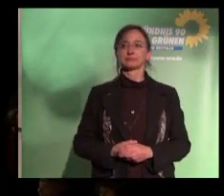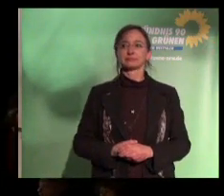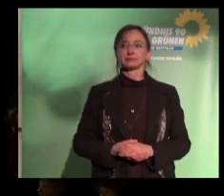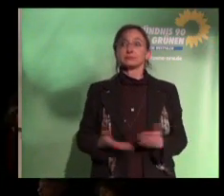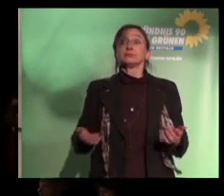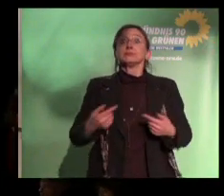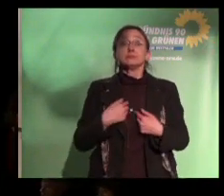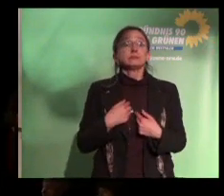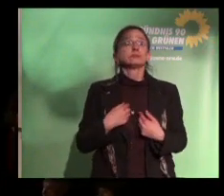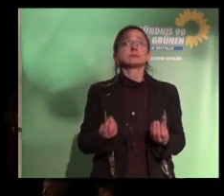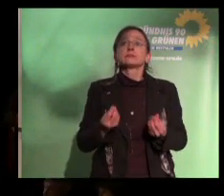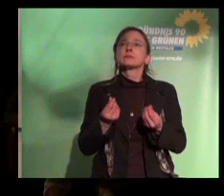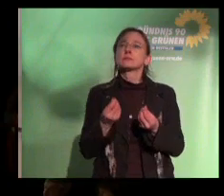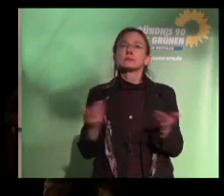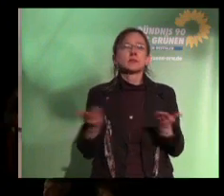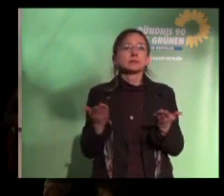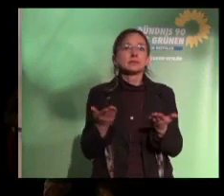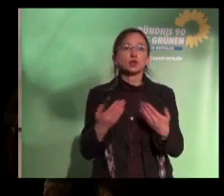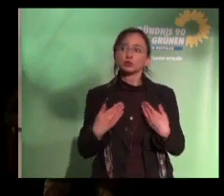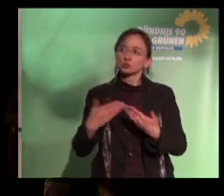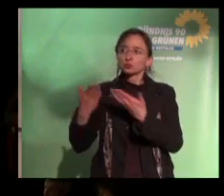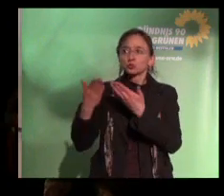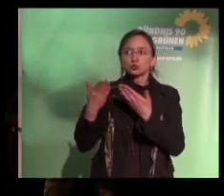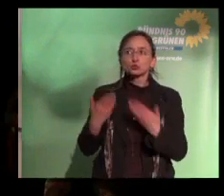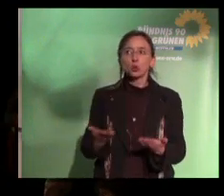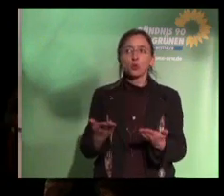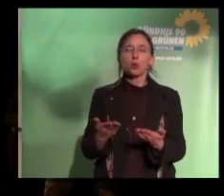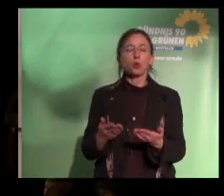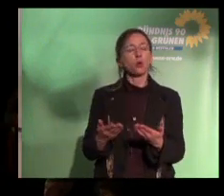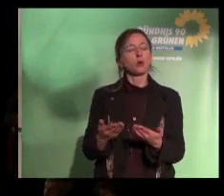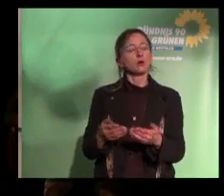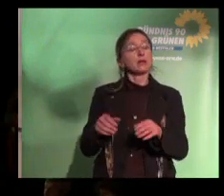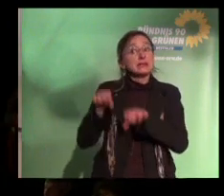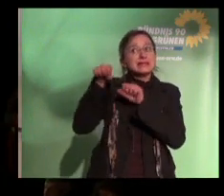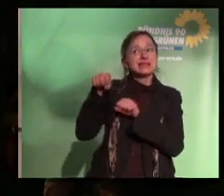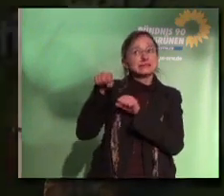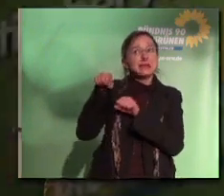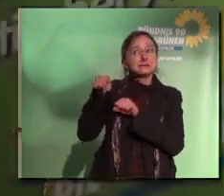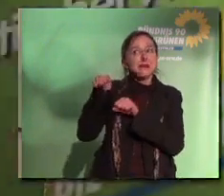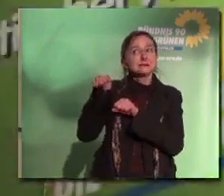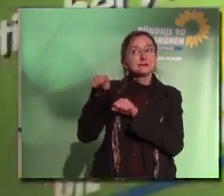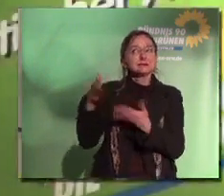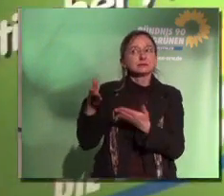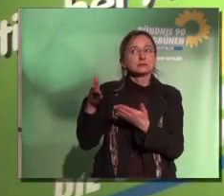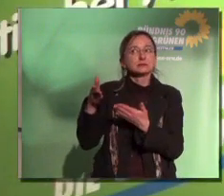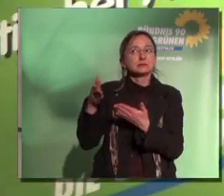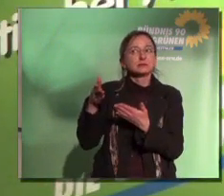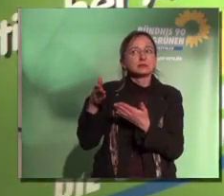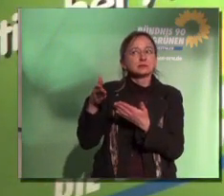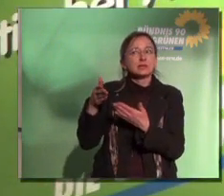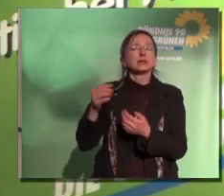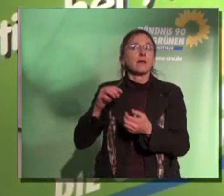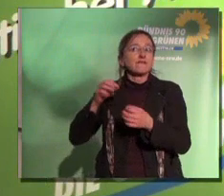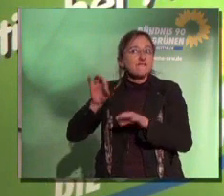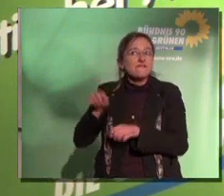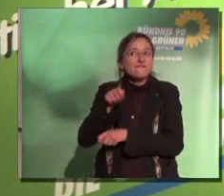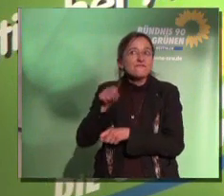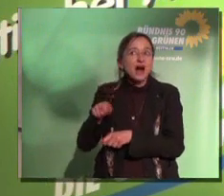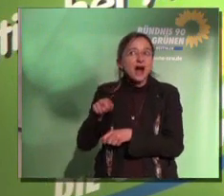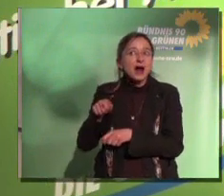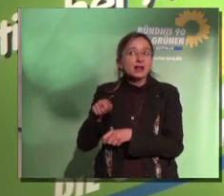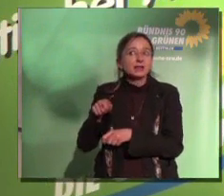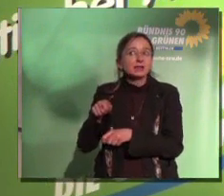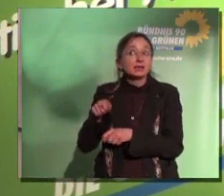Und ich finde, es hat Mut gemacht, dass die Grünen in Niedersachsen mit diesem Thema die Wahlen gewonnen haben. Ja?